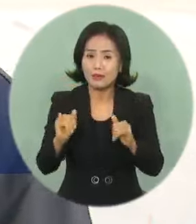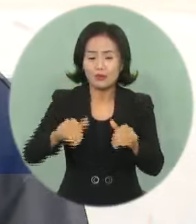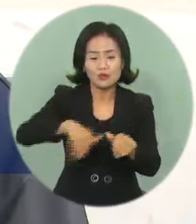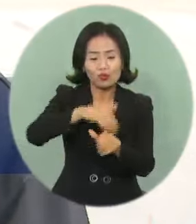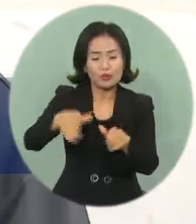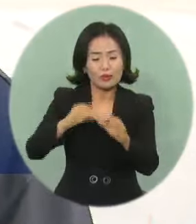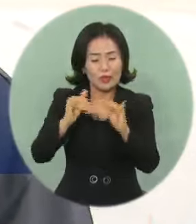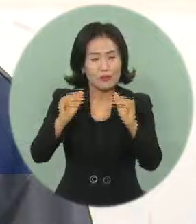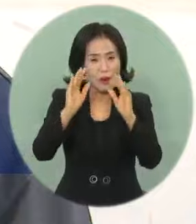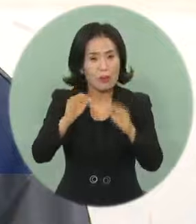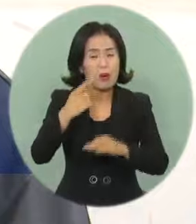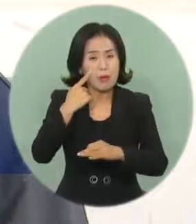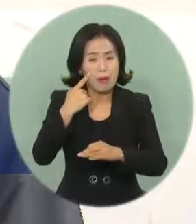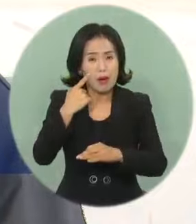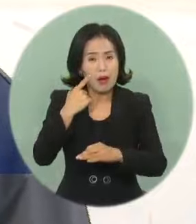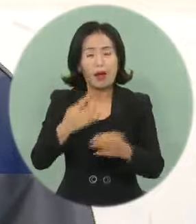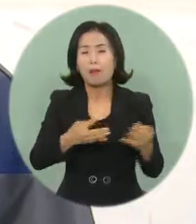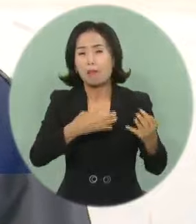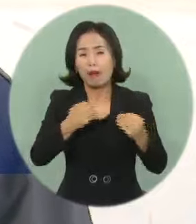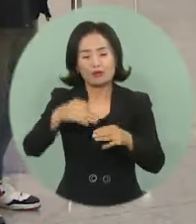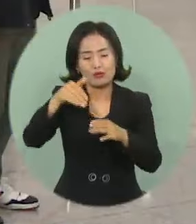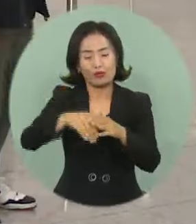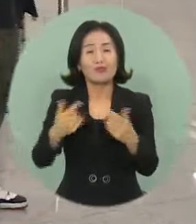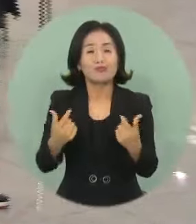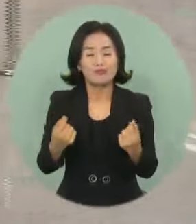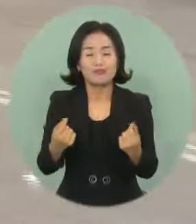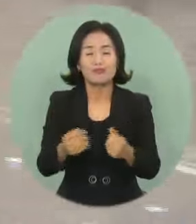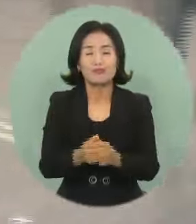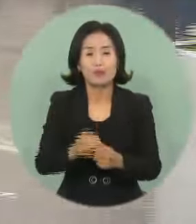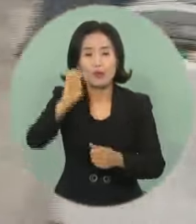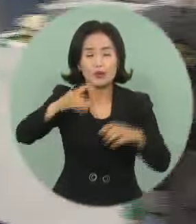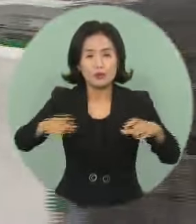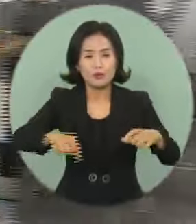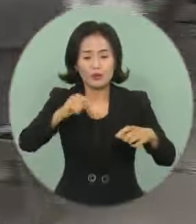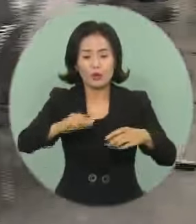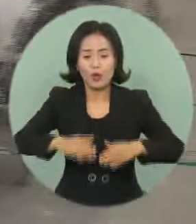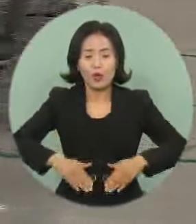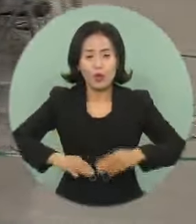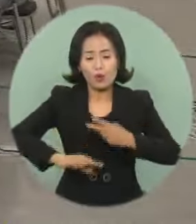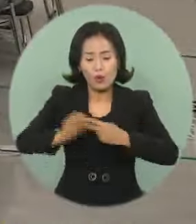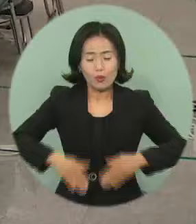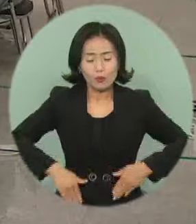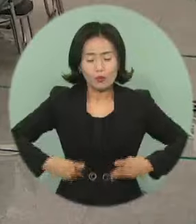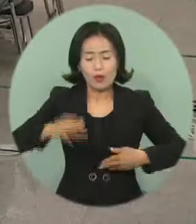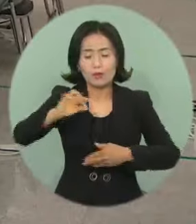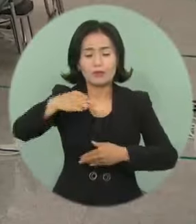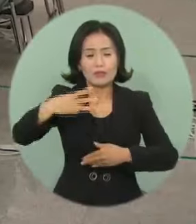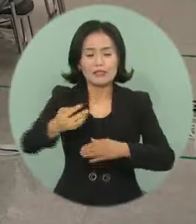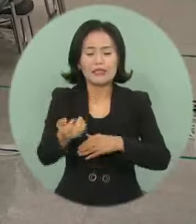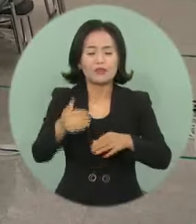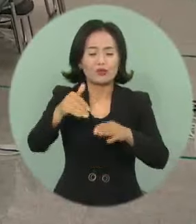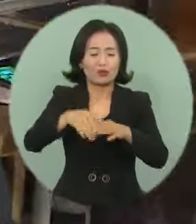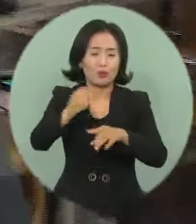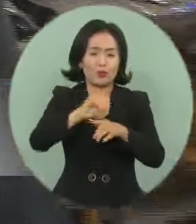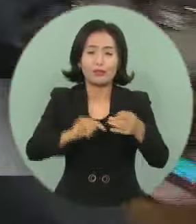사람들을 보면은 많이 했다고들 그래요. 광주에서는 동남을 선거구가 높은 사전투표율을